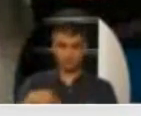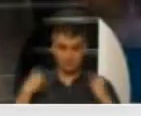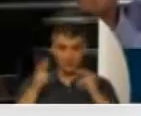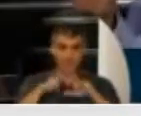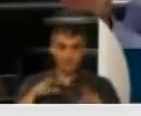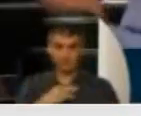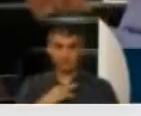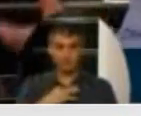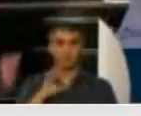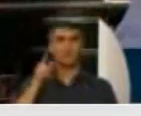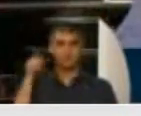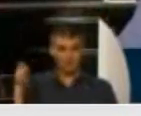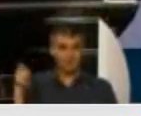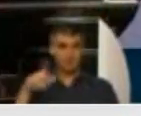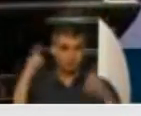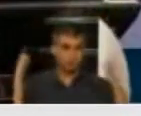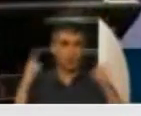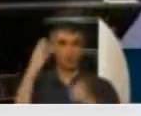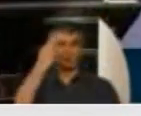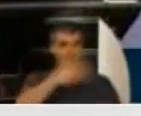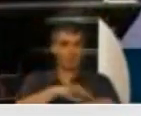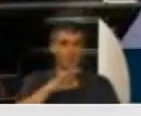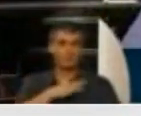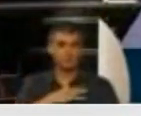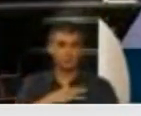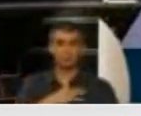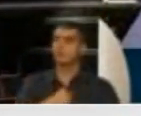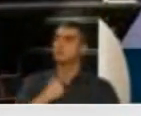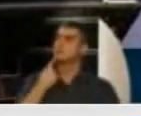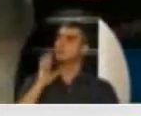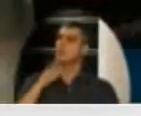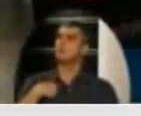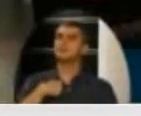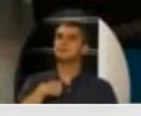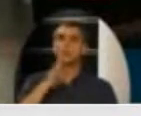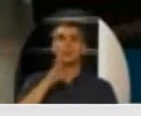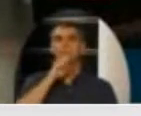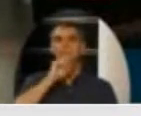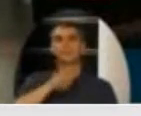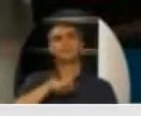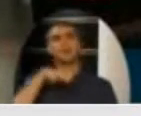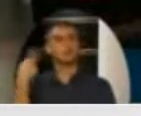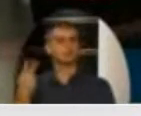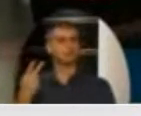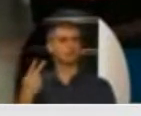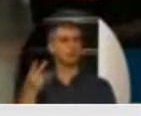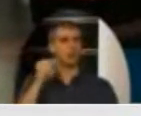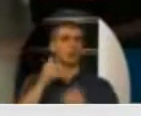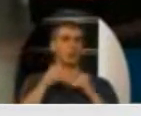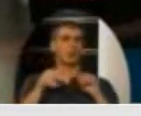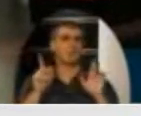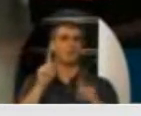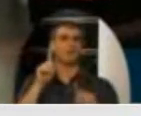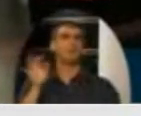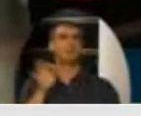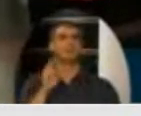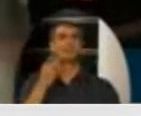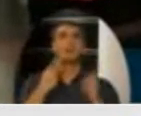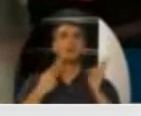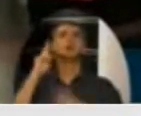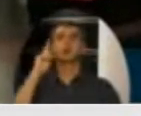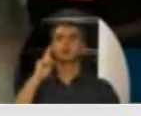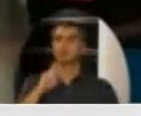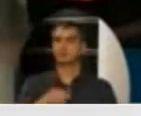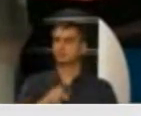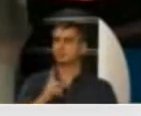הארץ? צריך לומר האם לאלה שחוגגים על הדם שלנו? האם הדרך שבה גם אצלנו מדברים על הצד השני היא על גבול ההסתה, אם לא מעבר לכך? אורית, רק להגיד